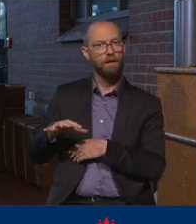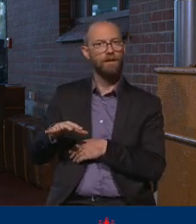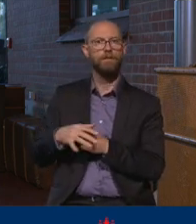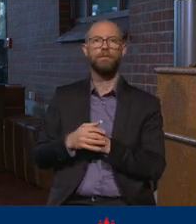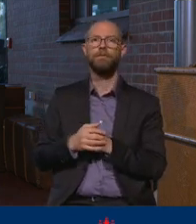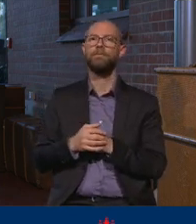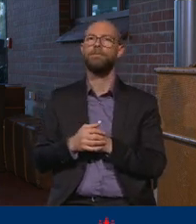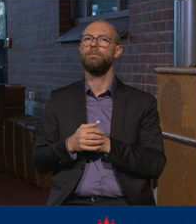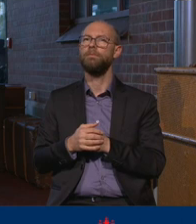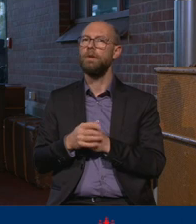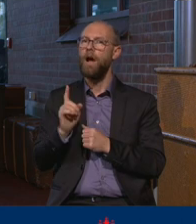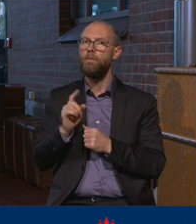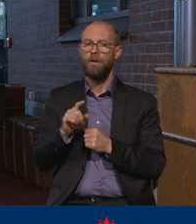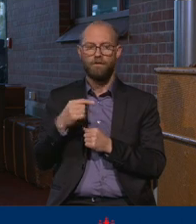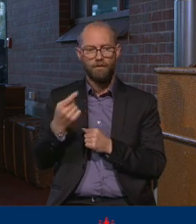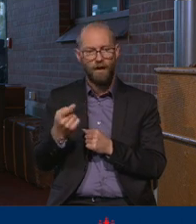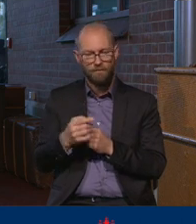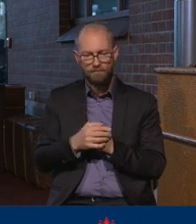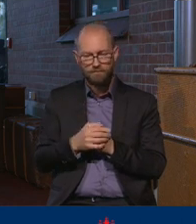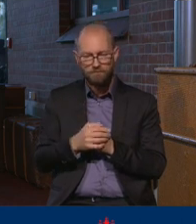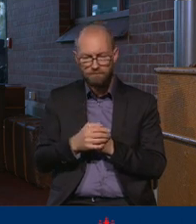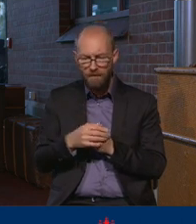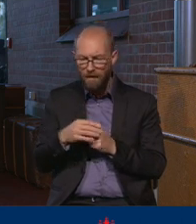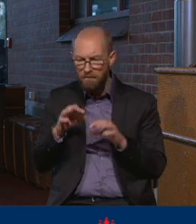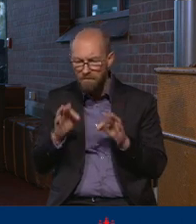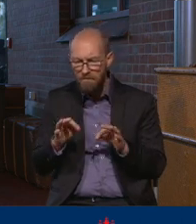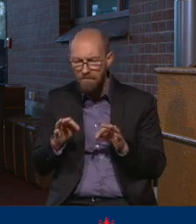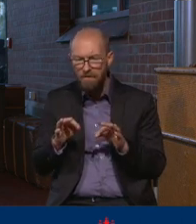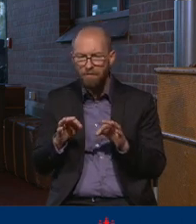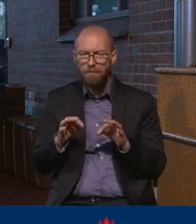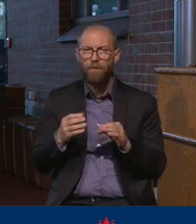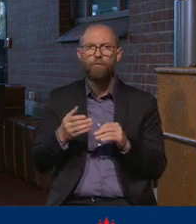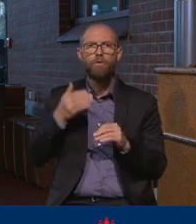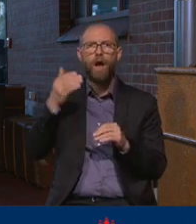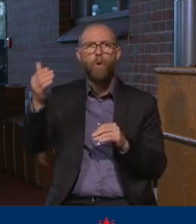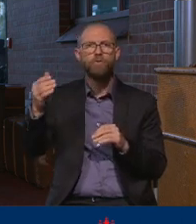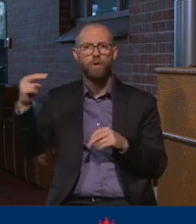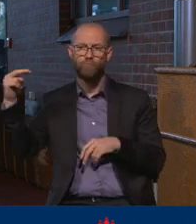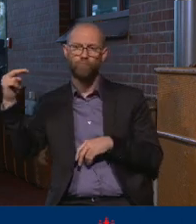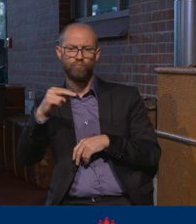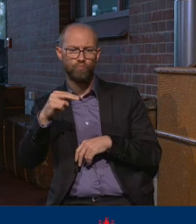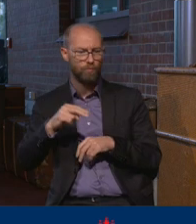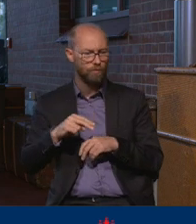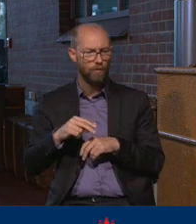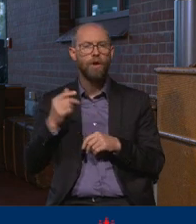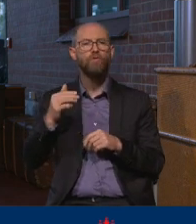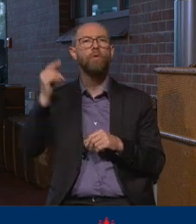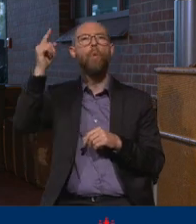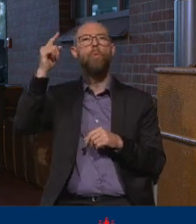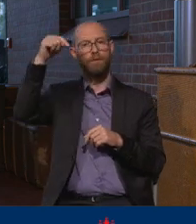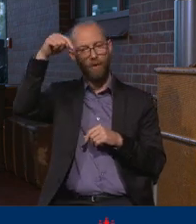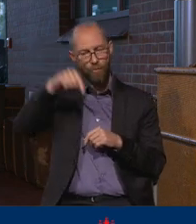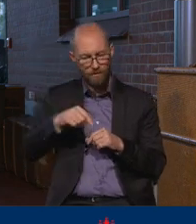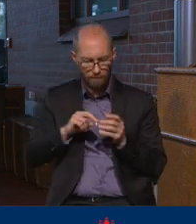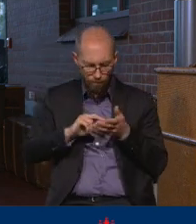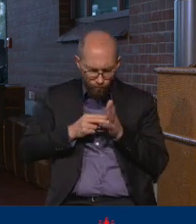um dann fängt man an von außen heraus oder beziehungsweise von oben herab er